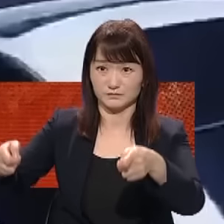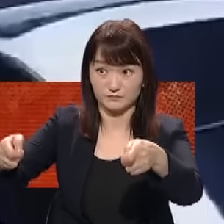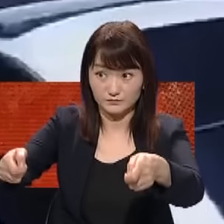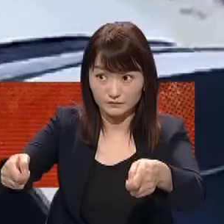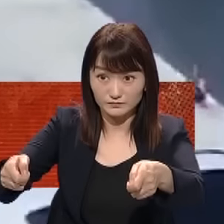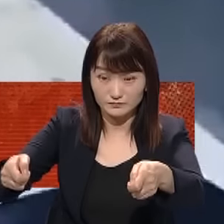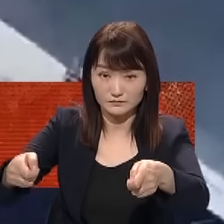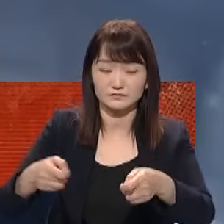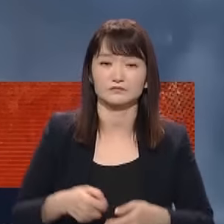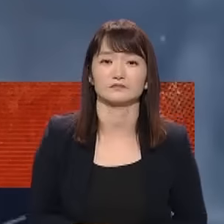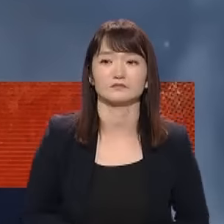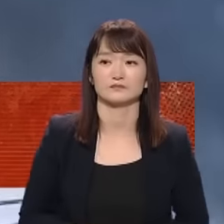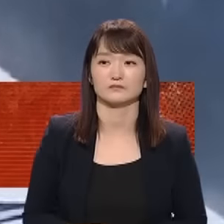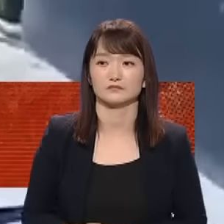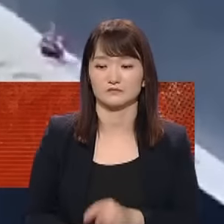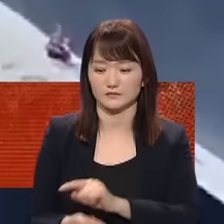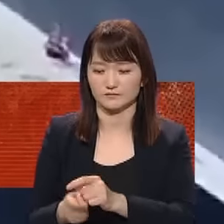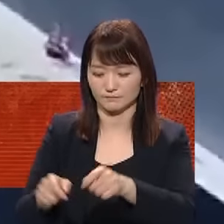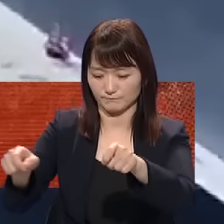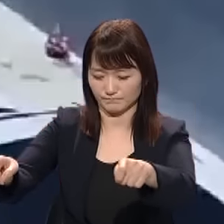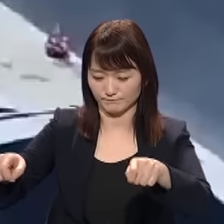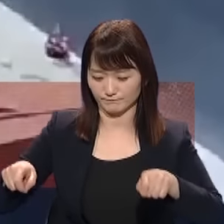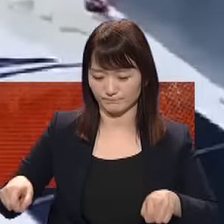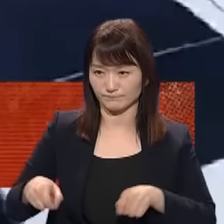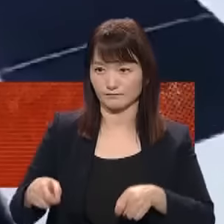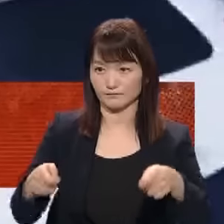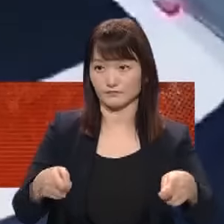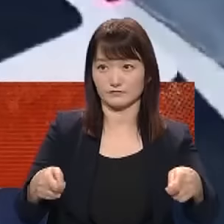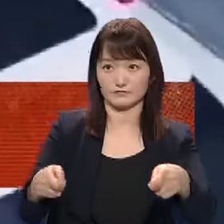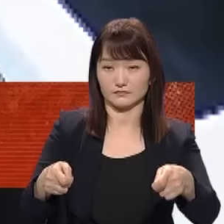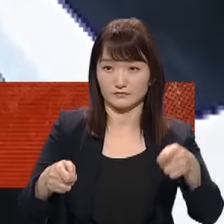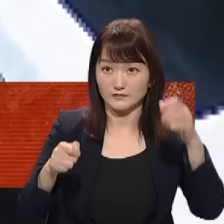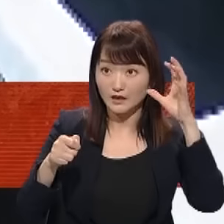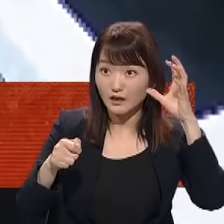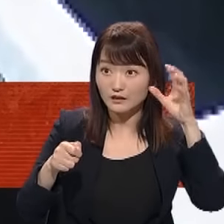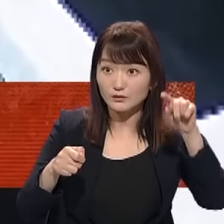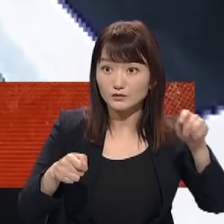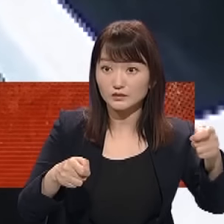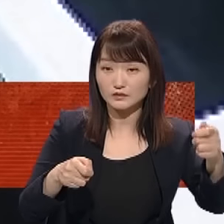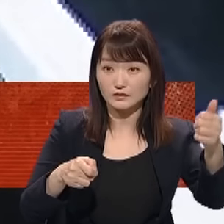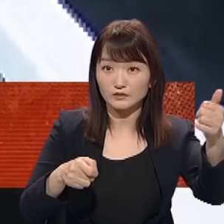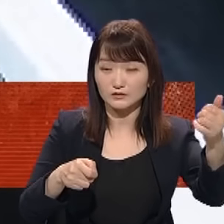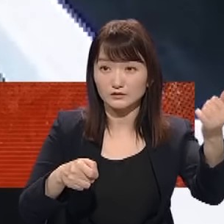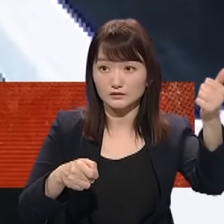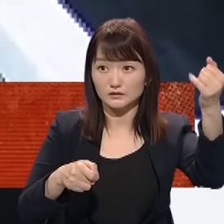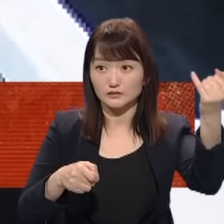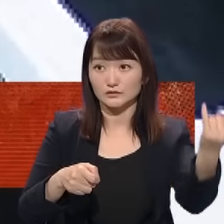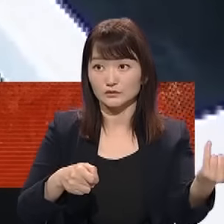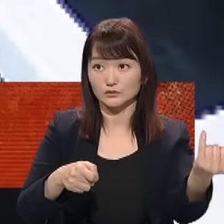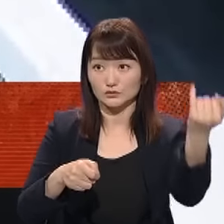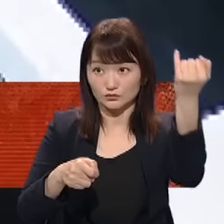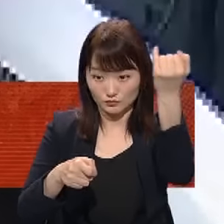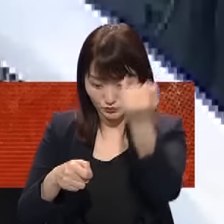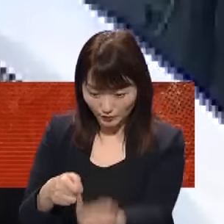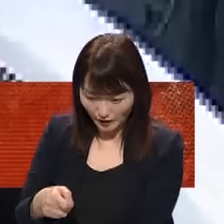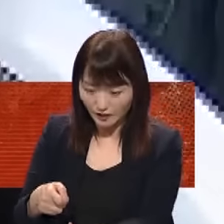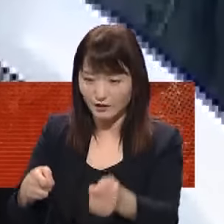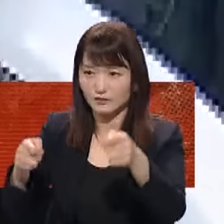가져왔어야지. 일사불란하게 펼쳐 자리를 잡습니다. 잠시 후 아이 자 안전하게 방수포로